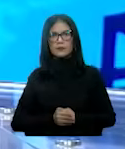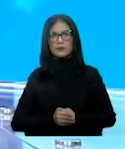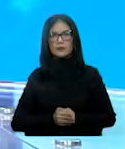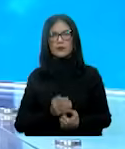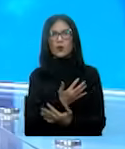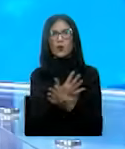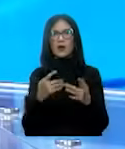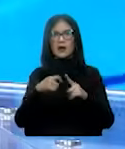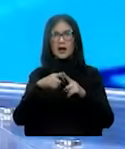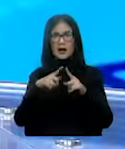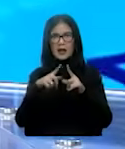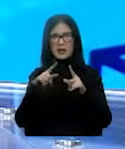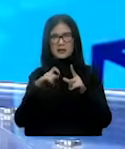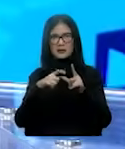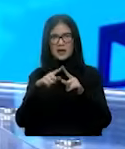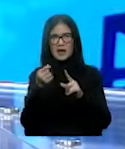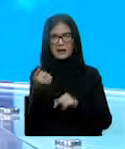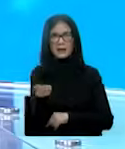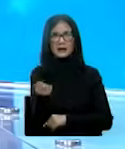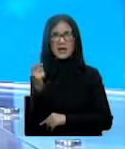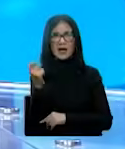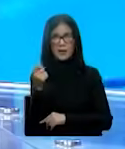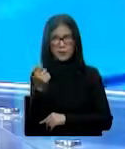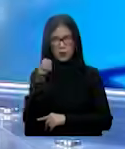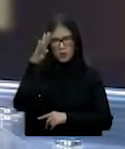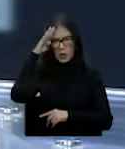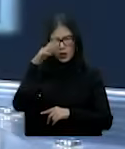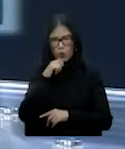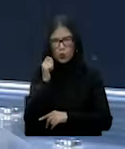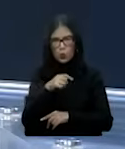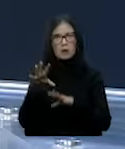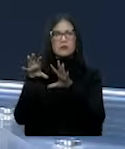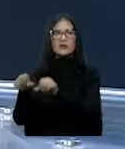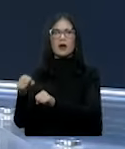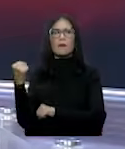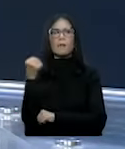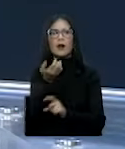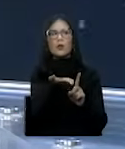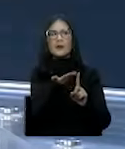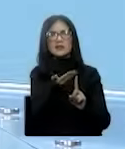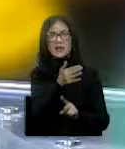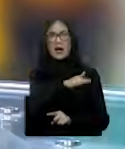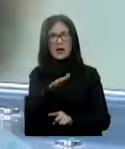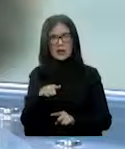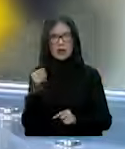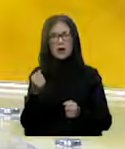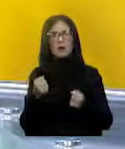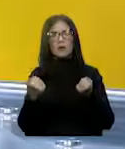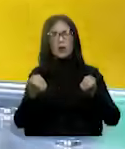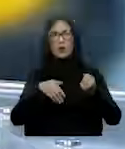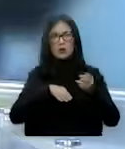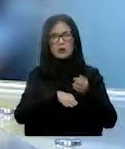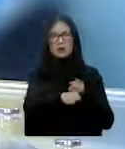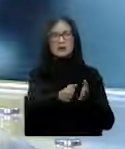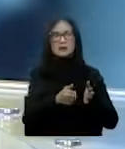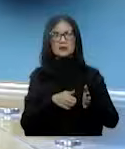Pemirsa, warga Kalisari Pasar Rebo mengejar dan juga menangkap pria paruh baya pelaku pelecehan anak saat sedang berkendara di jalan.